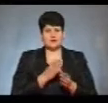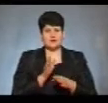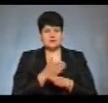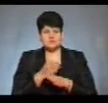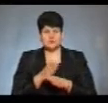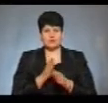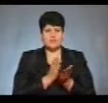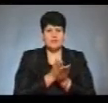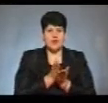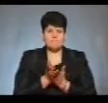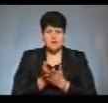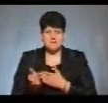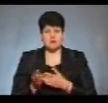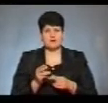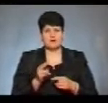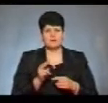скажімо, їхній